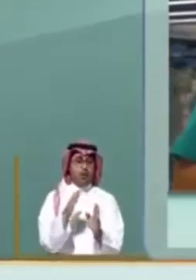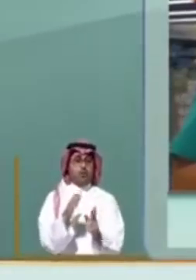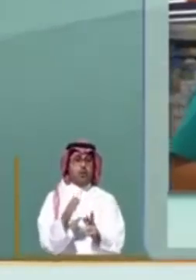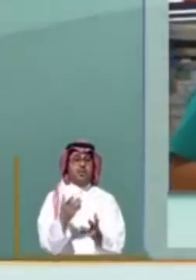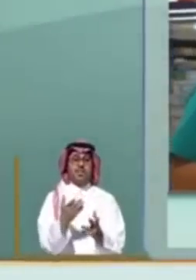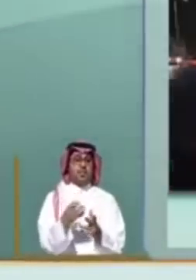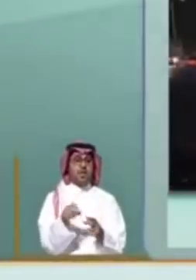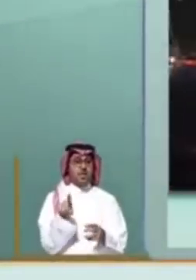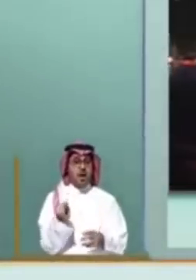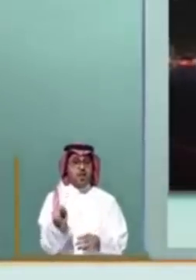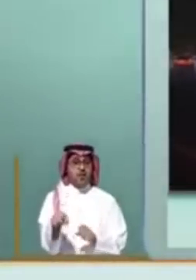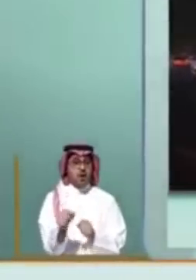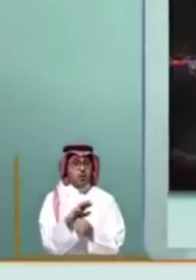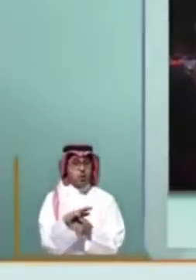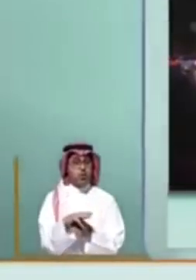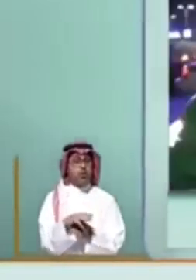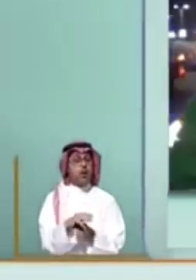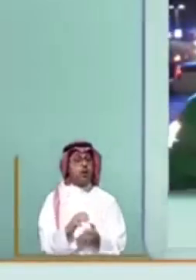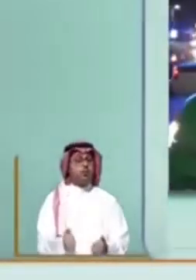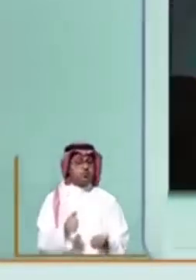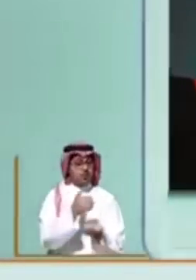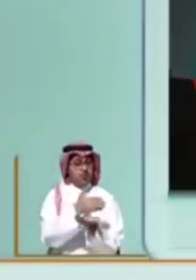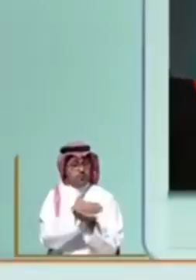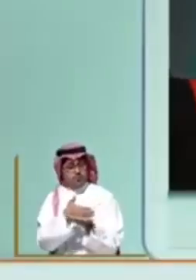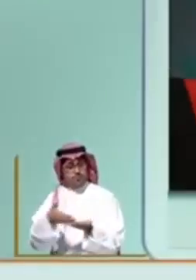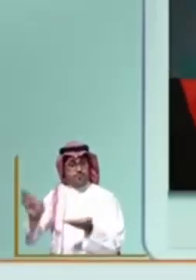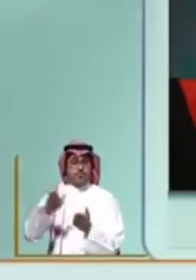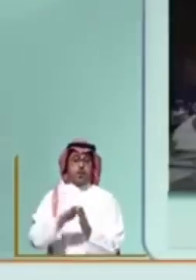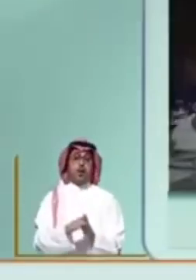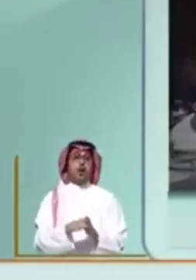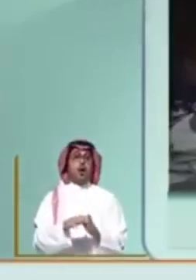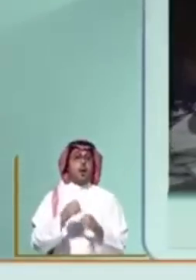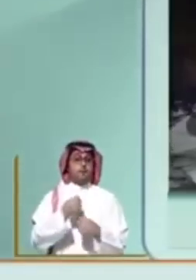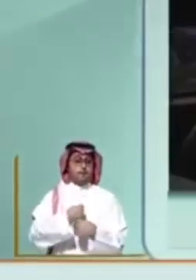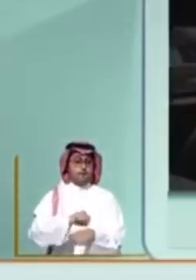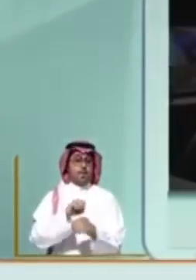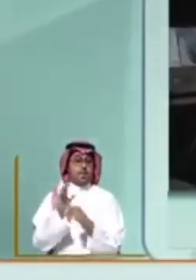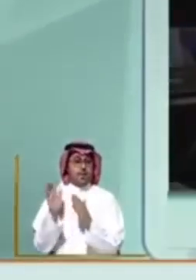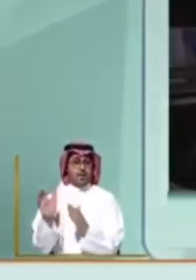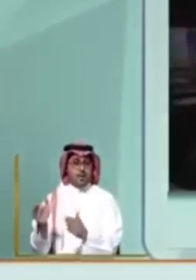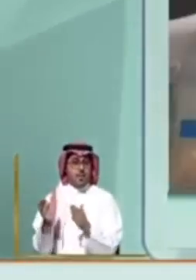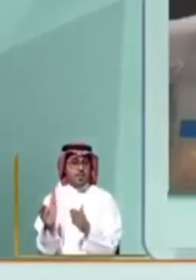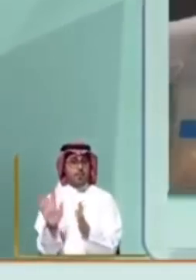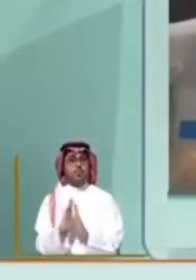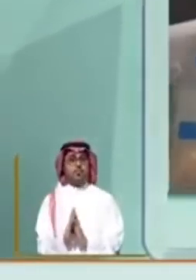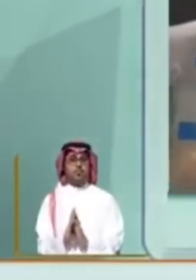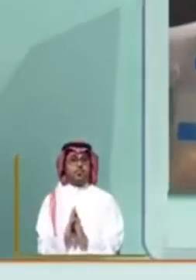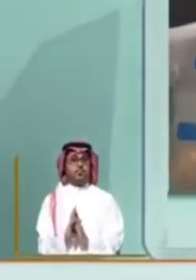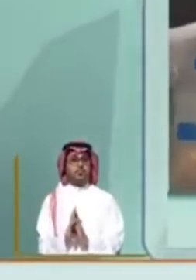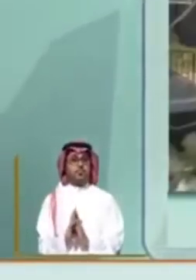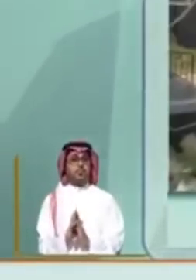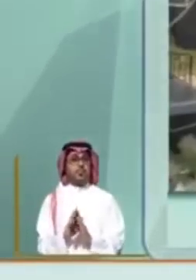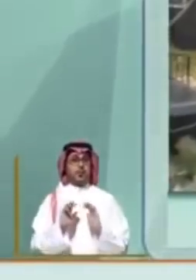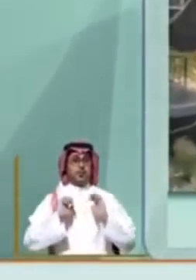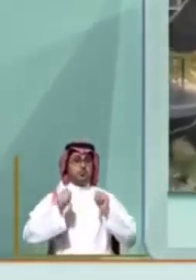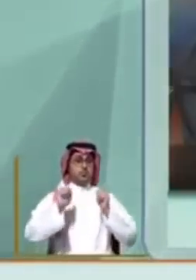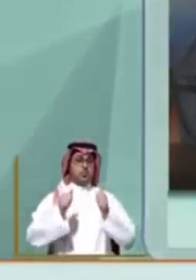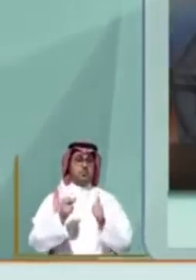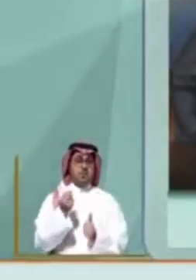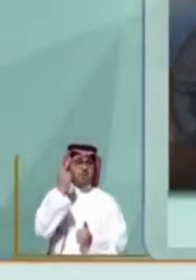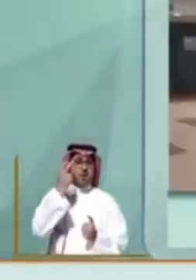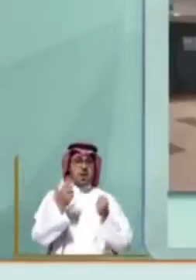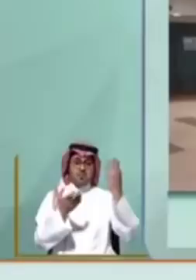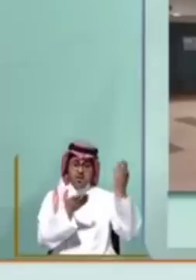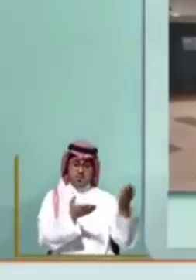انتشار فيروس كورونا. كذلك الأمانة حرصت على يعني إطلاق العديد من المبادرات.